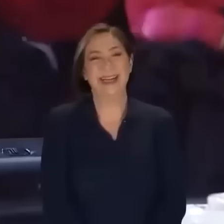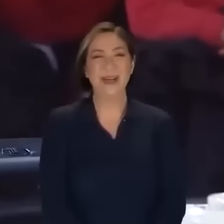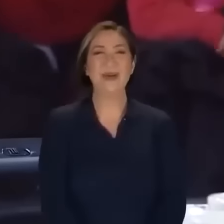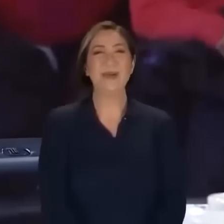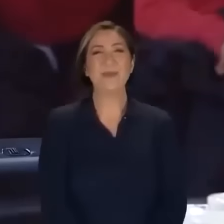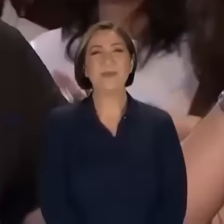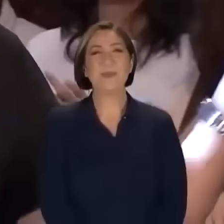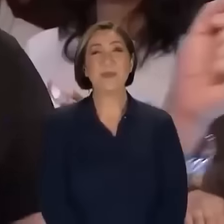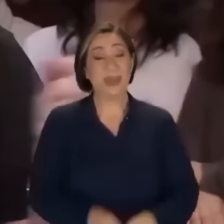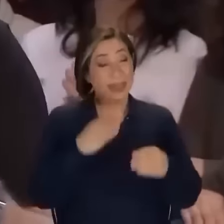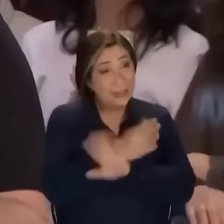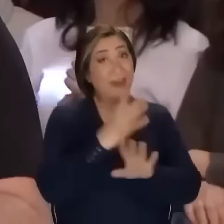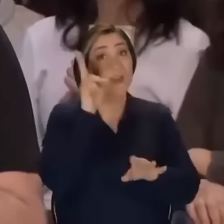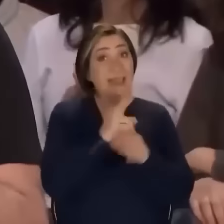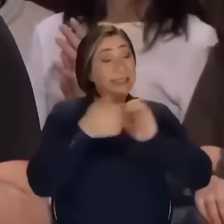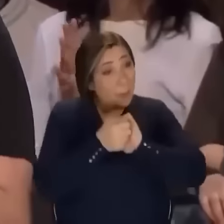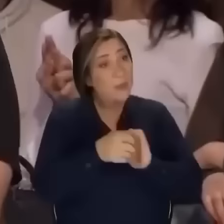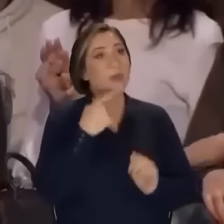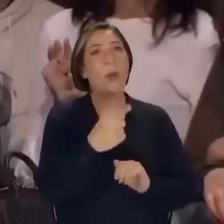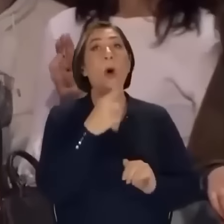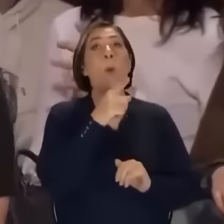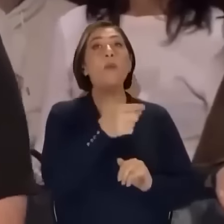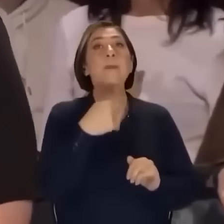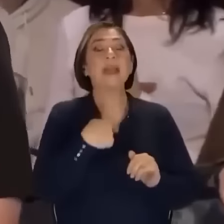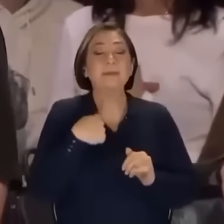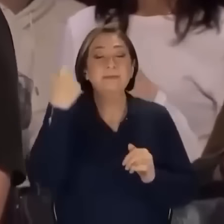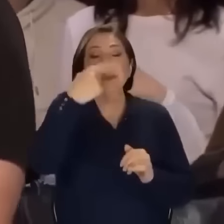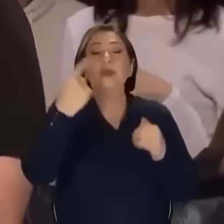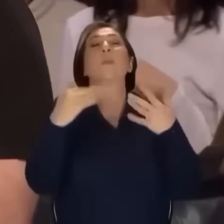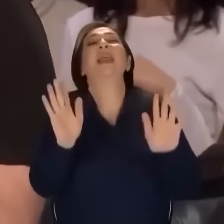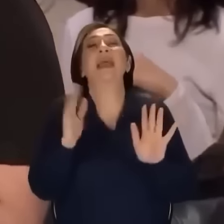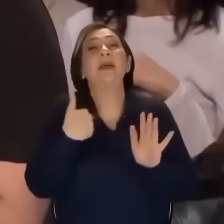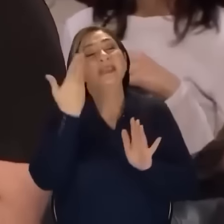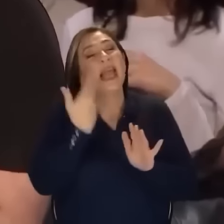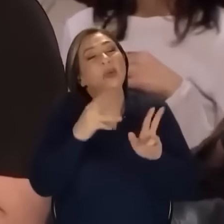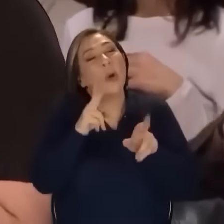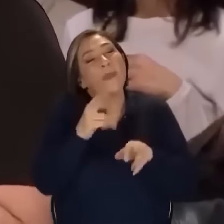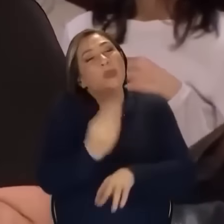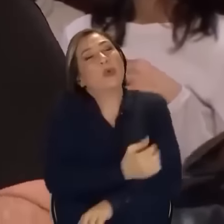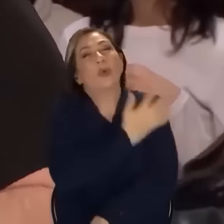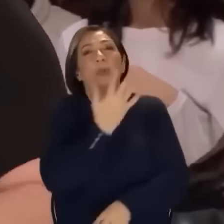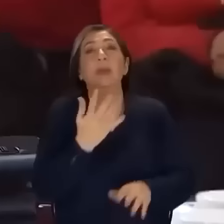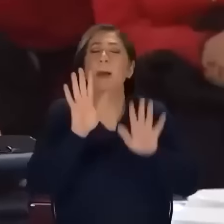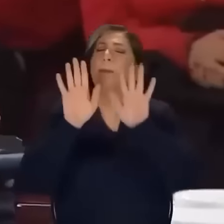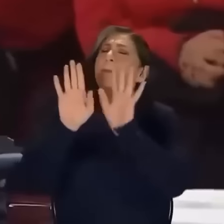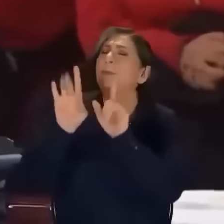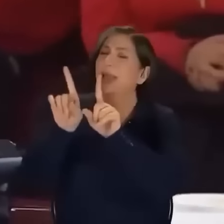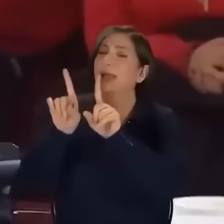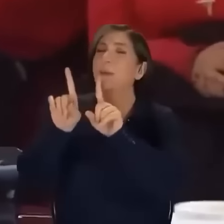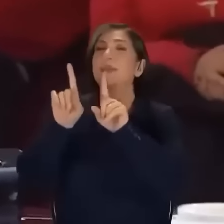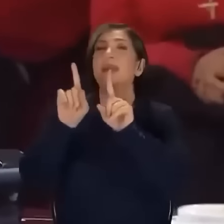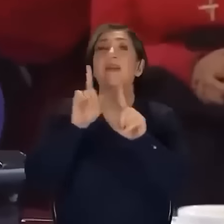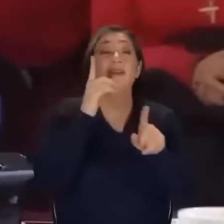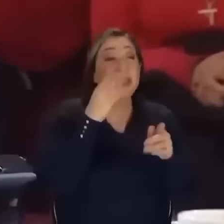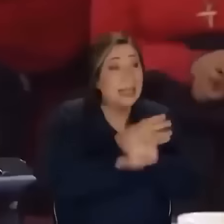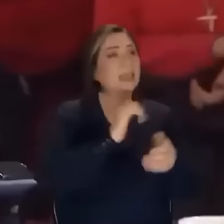yap Samimi söylüyorum ya bu benim tabii misyonum değil seyirci olarak Duygum Neden biliyor musun Bu pek bir dakika bu buna